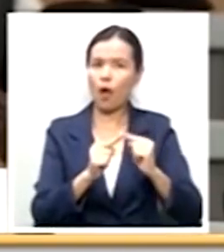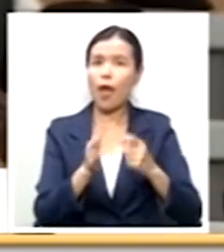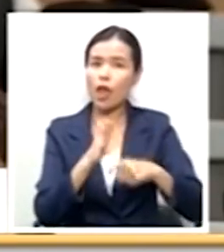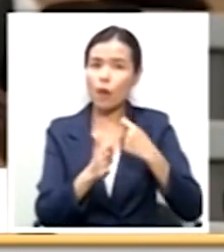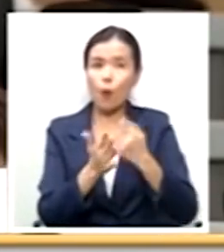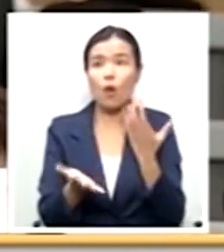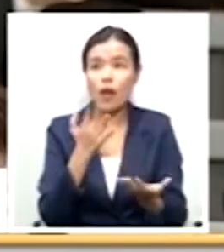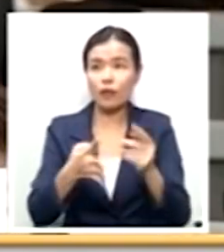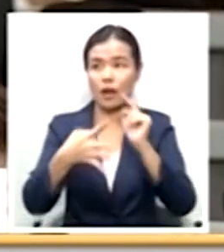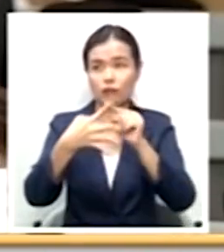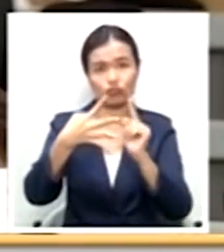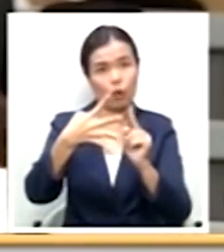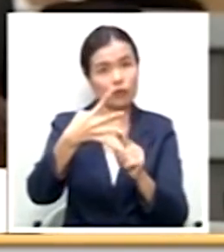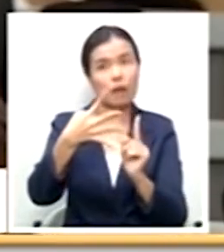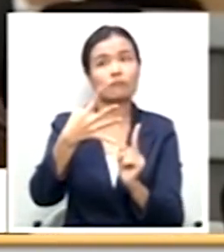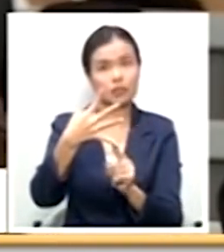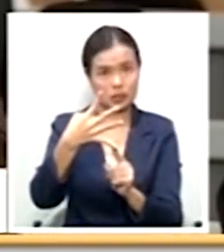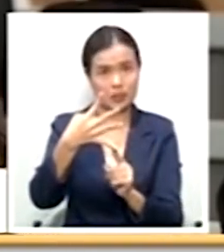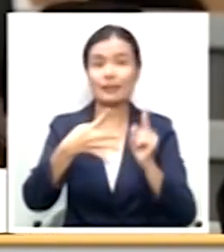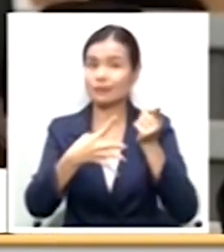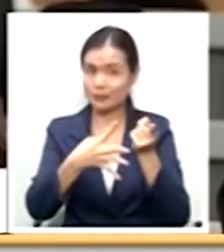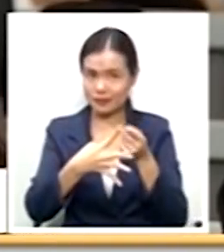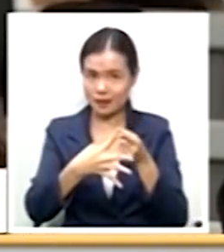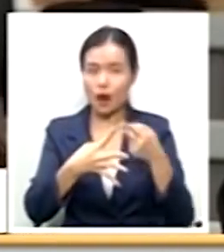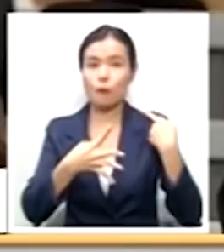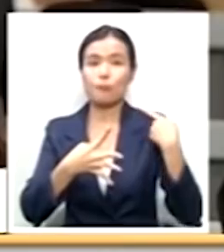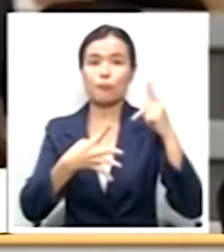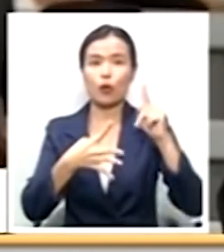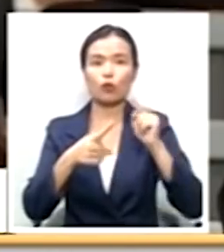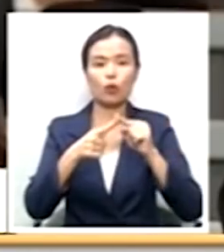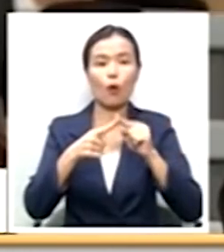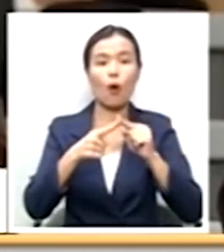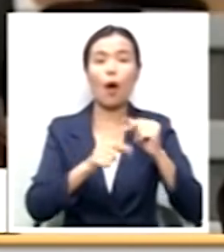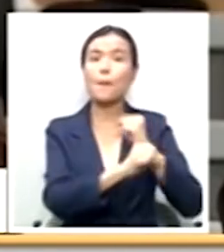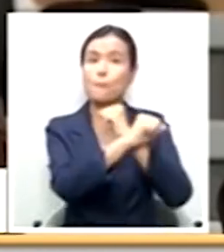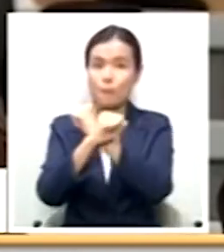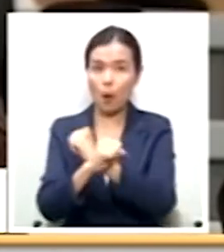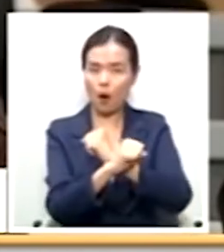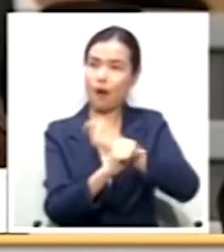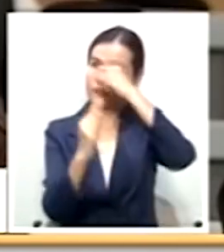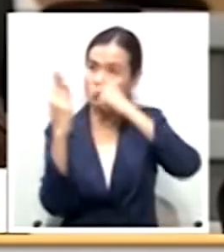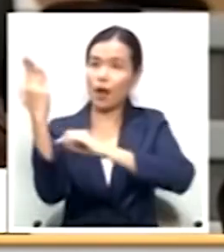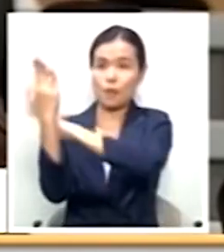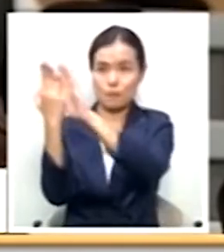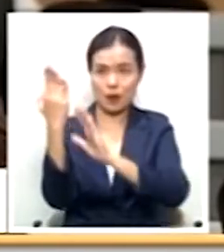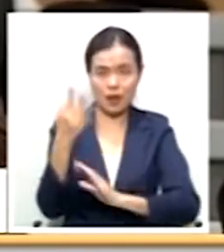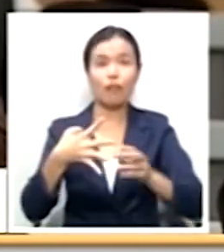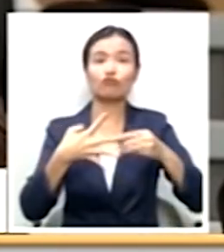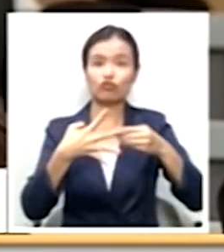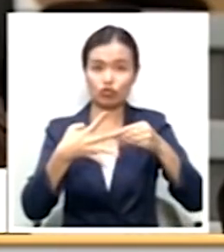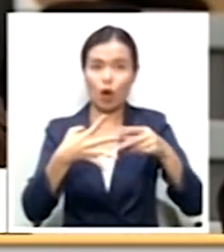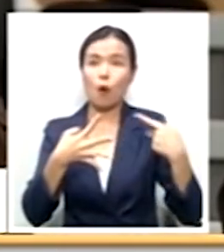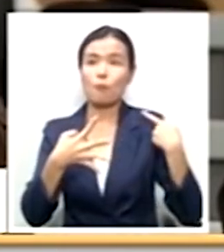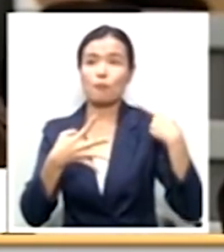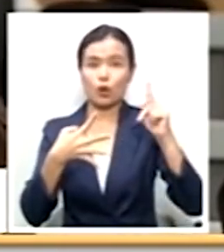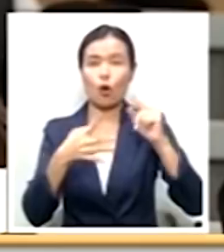ดใน4เหตุดังต่อไปนี้ครับเหตุที่1เพื่อประโยชน์ในอันที่จะรักษาความปลอดภัยของประเทศเหตุที่2เพื่อประโยชน์